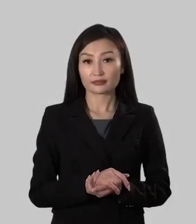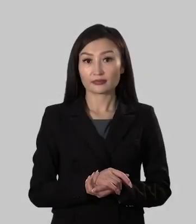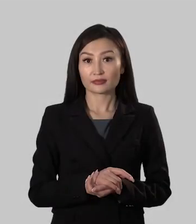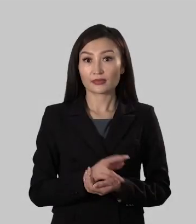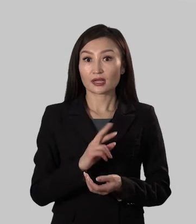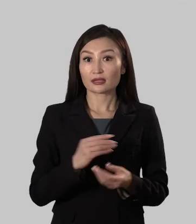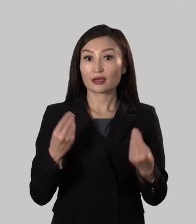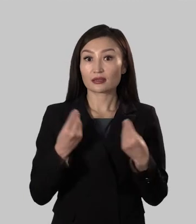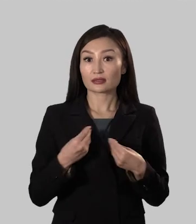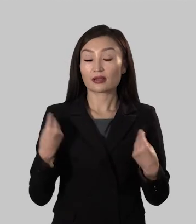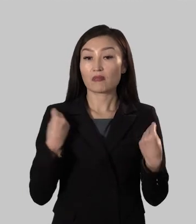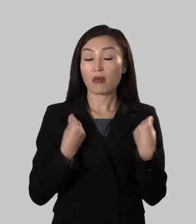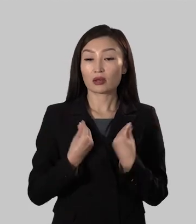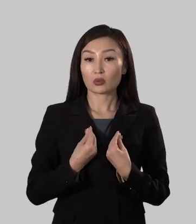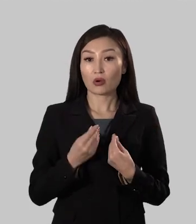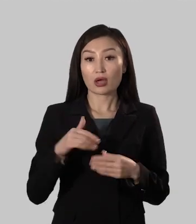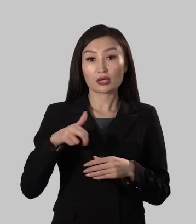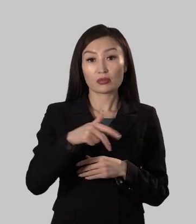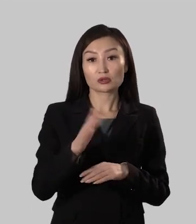Я надел пальто и пошел гулять.